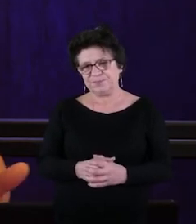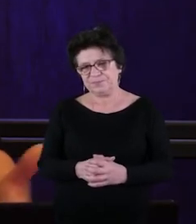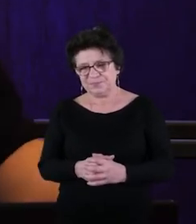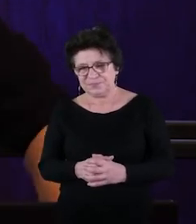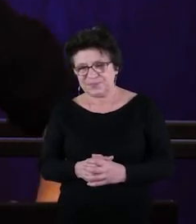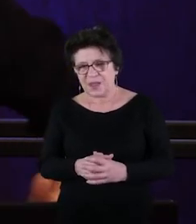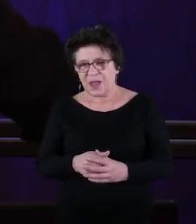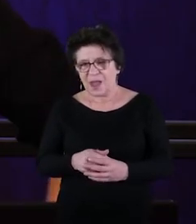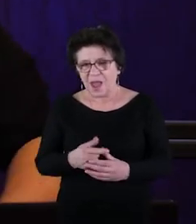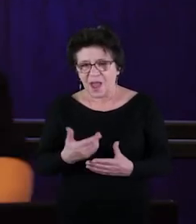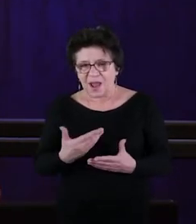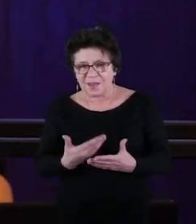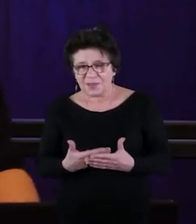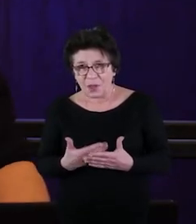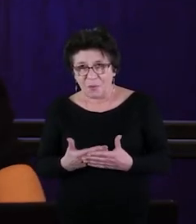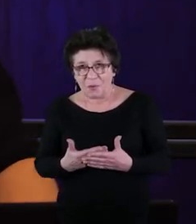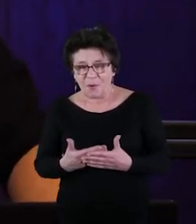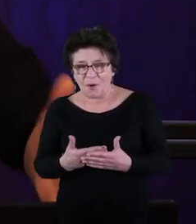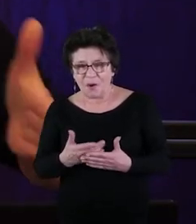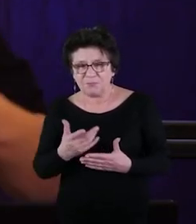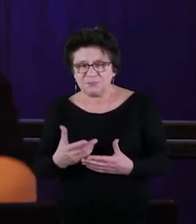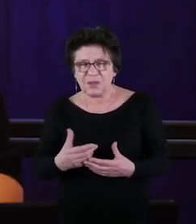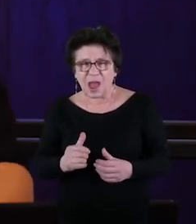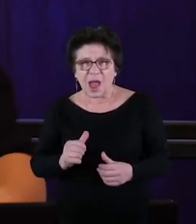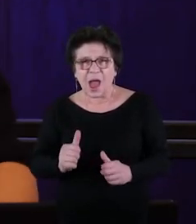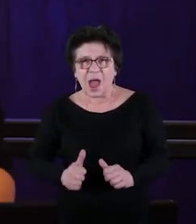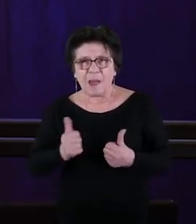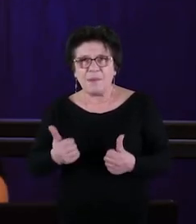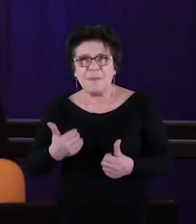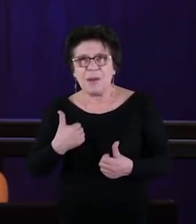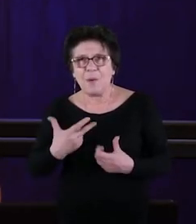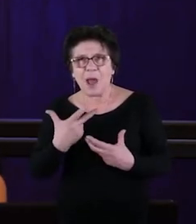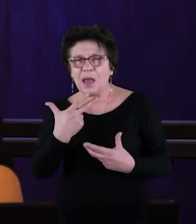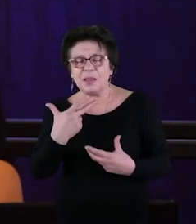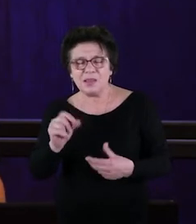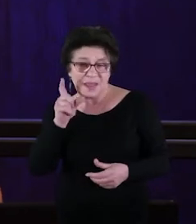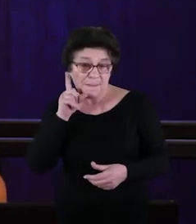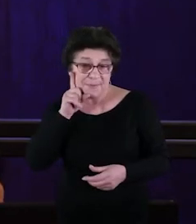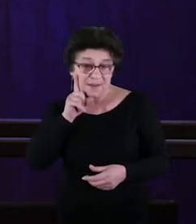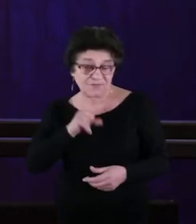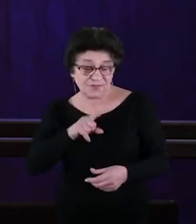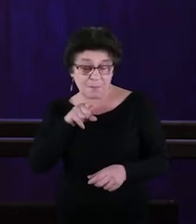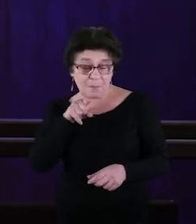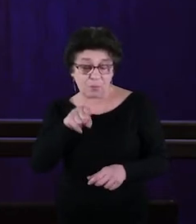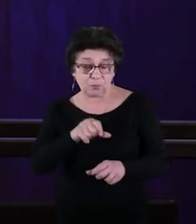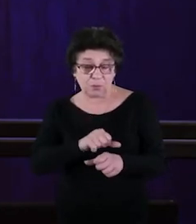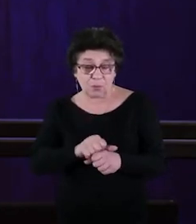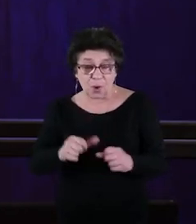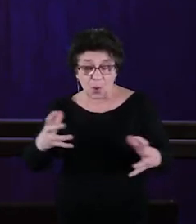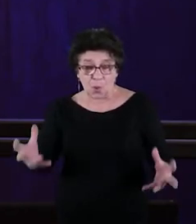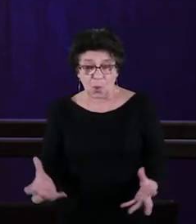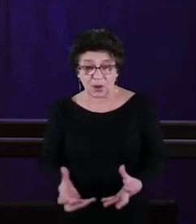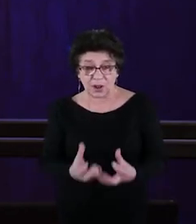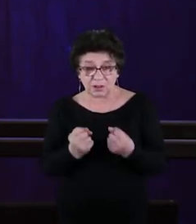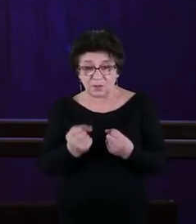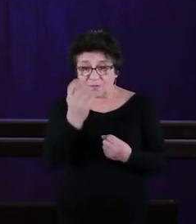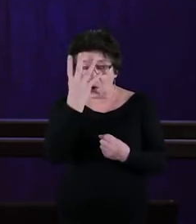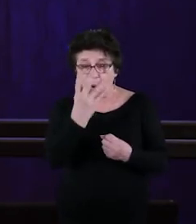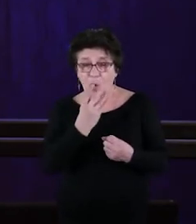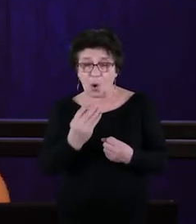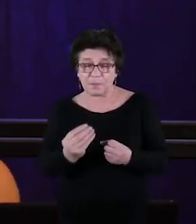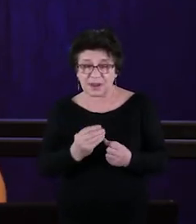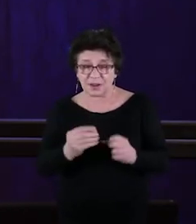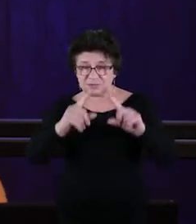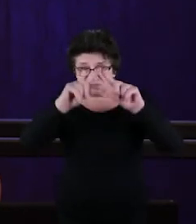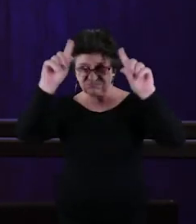puszcza się informacje w obiek które po prostu są nieprawdziwe ale pomagają ratować sytuację na miejscu i